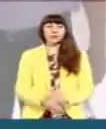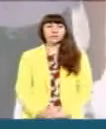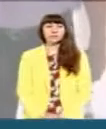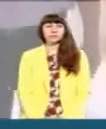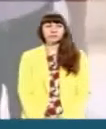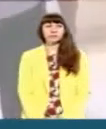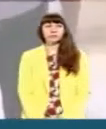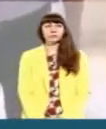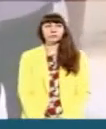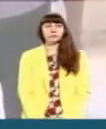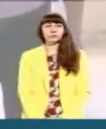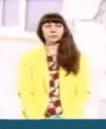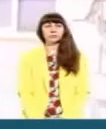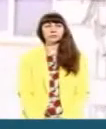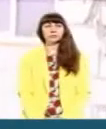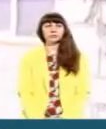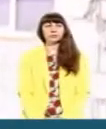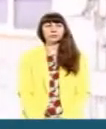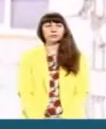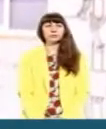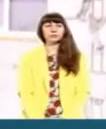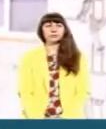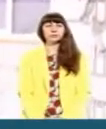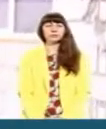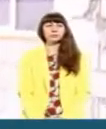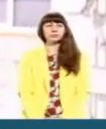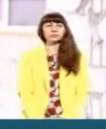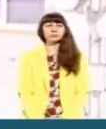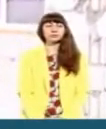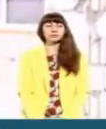әлеуметтік қолдауға ризашылықтарын білдірді. Назгүл Шабдарова, Мырзабек Жұманов, Қостанай телеарнасы.